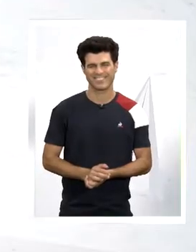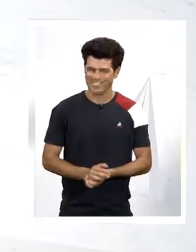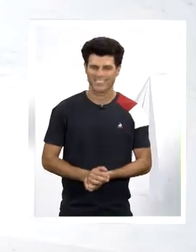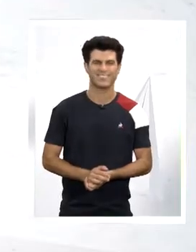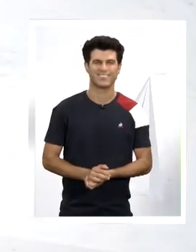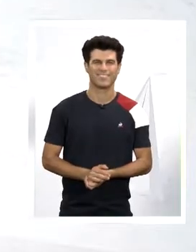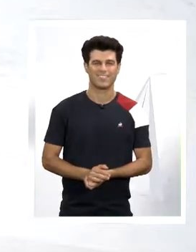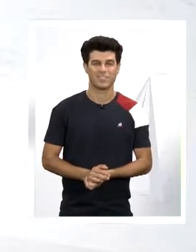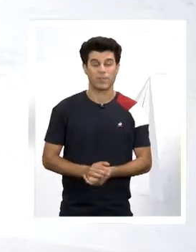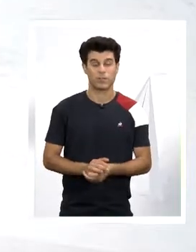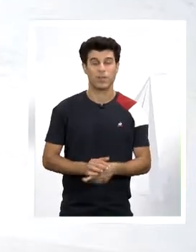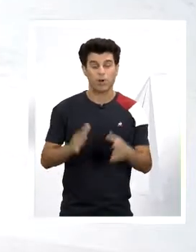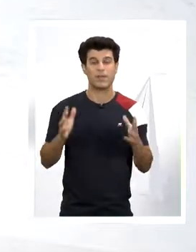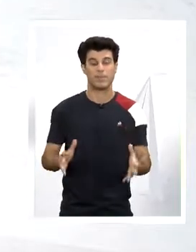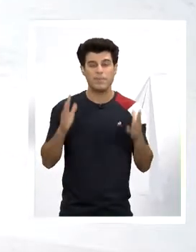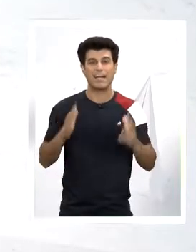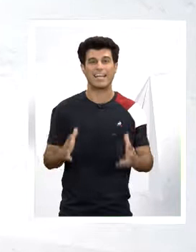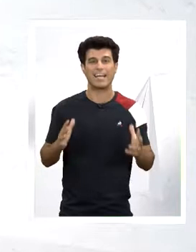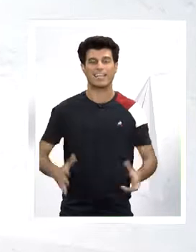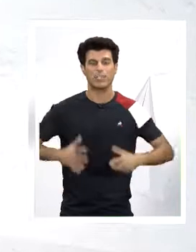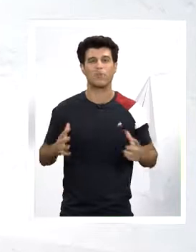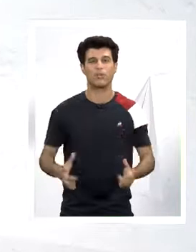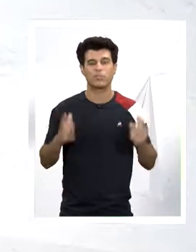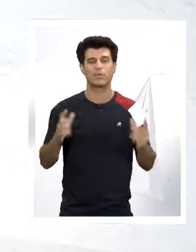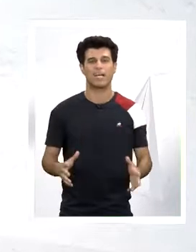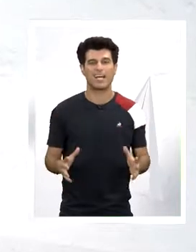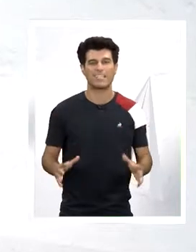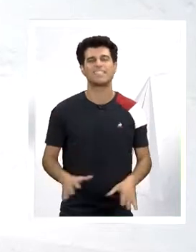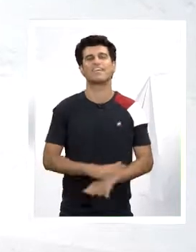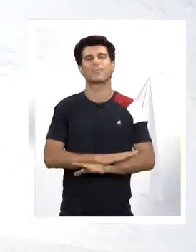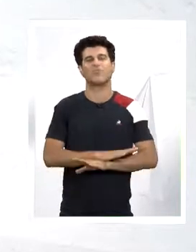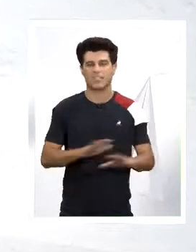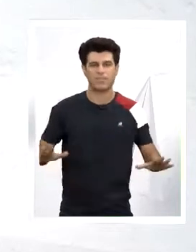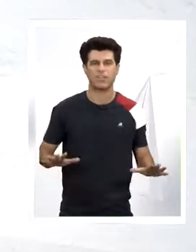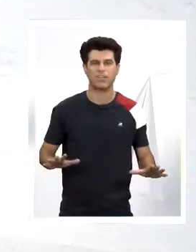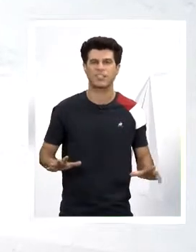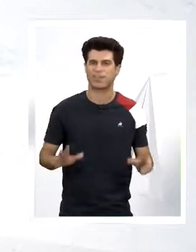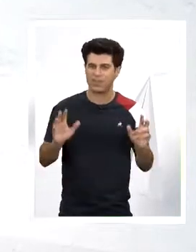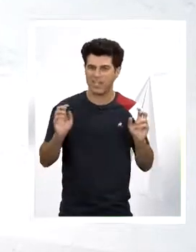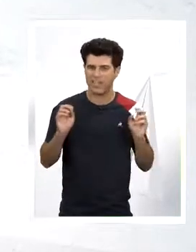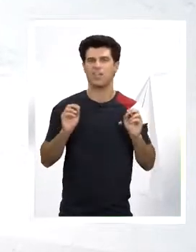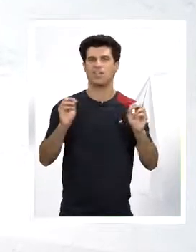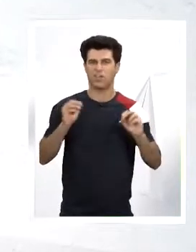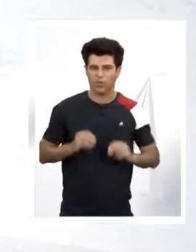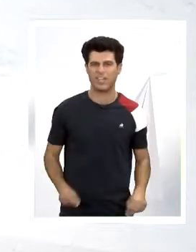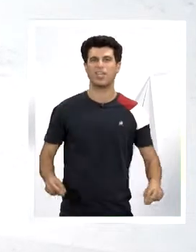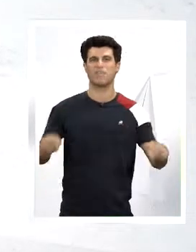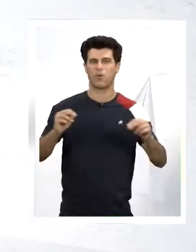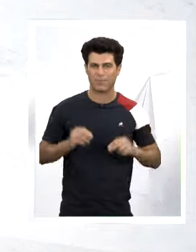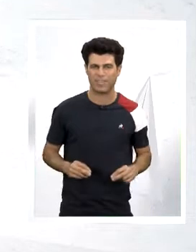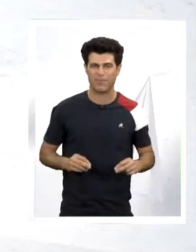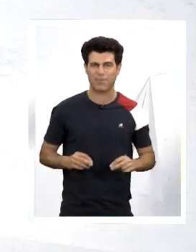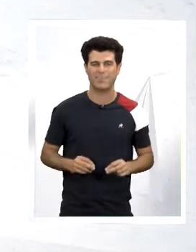שלום. מצוין. מצוין. טוב, אז קודם כל בימים האלה להגיד שלומנו מצוין, זה כבר סימן שאתם